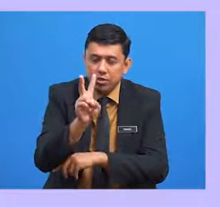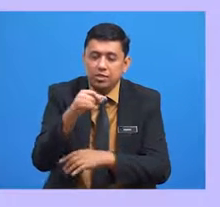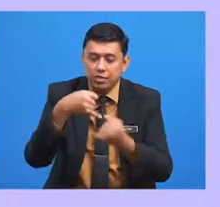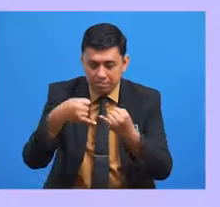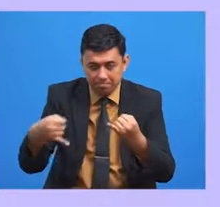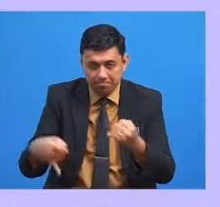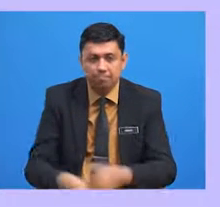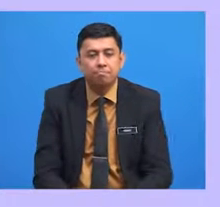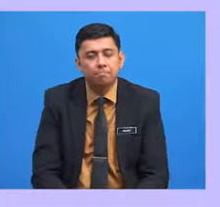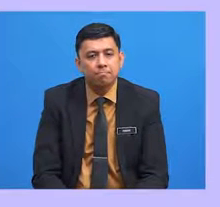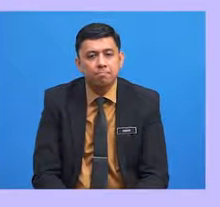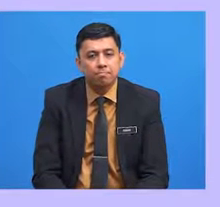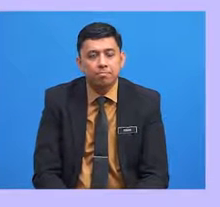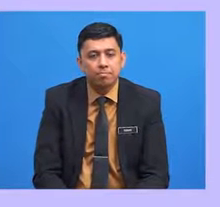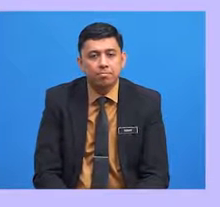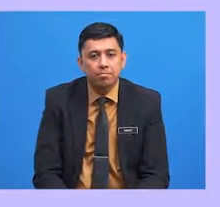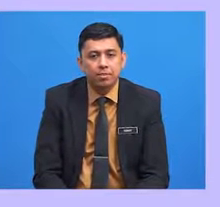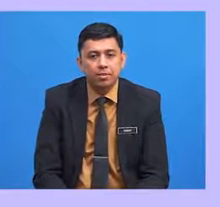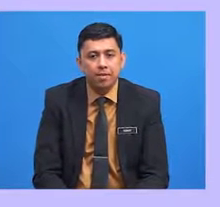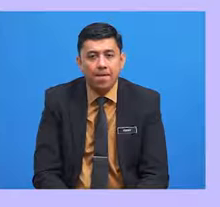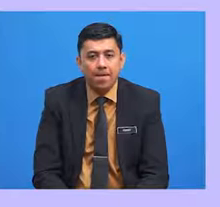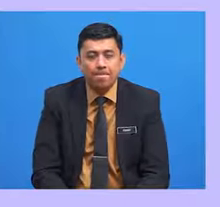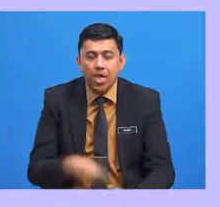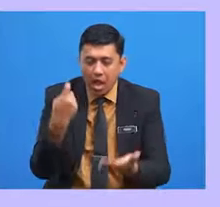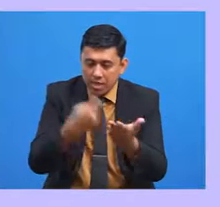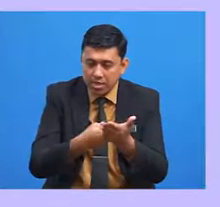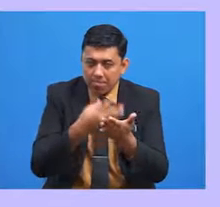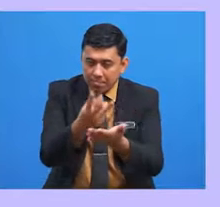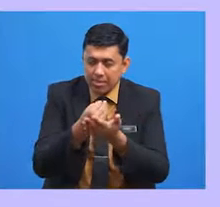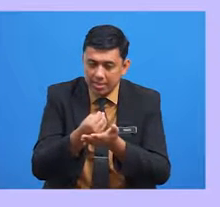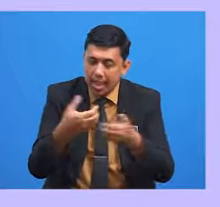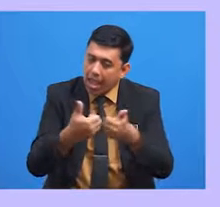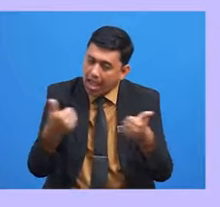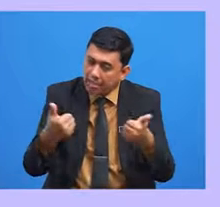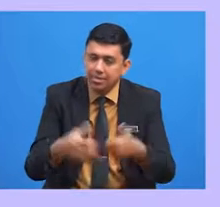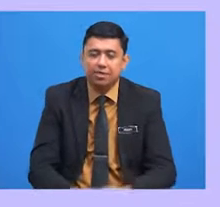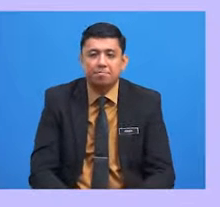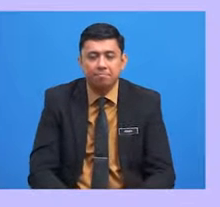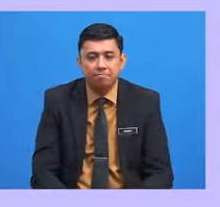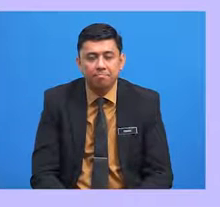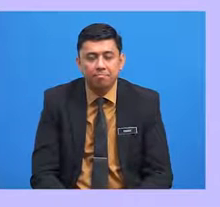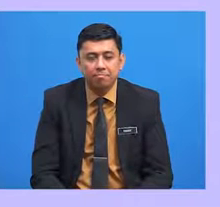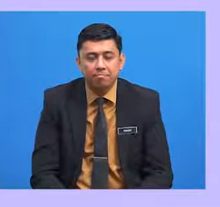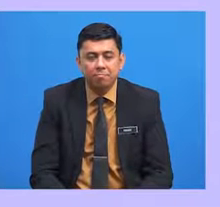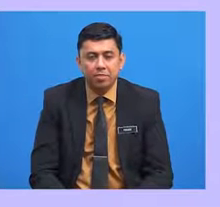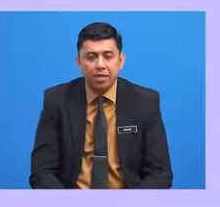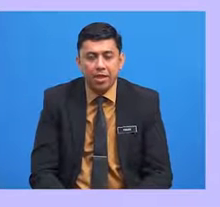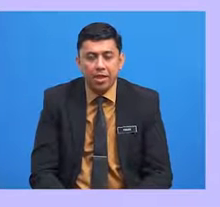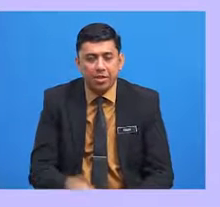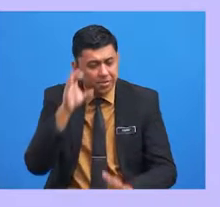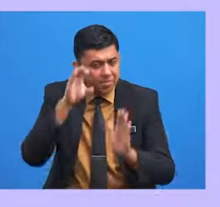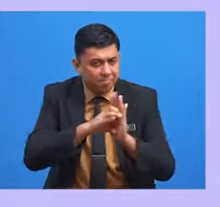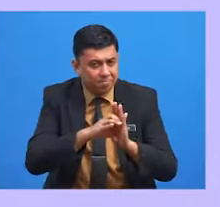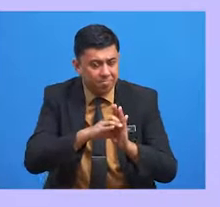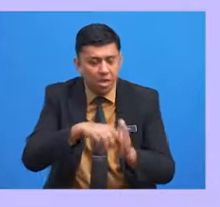pertama, keanjalan harga permintaan anjal. Jika murid-murid lihat di paparan skrin ini, keluk anjal